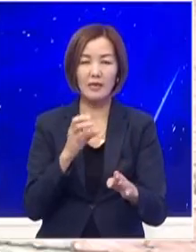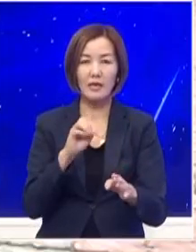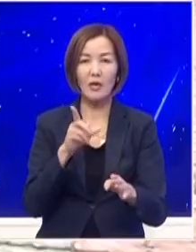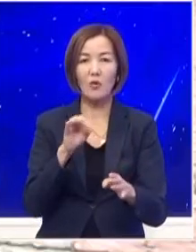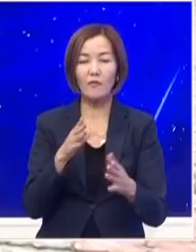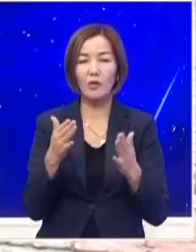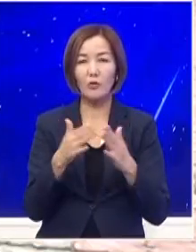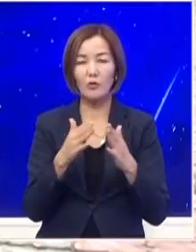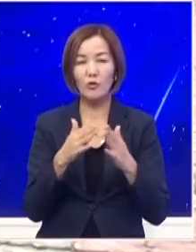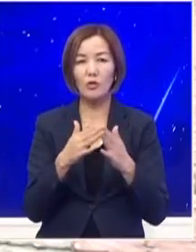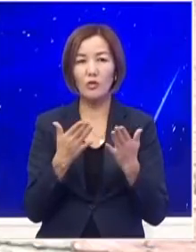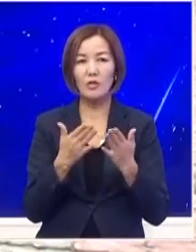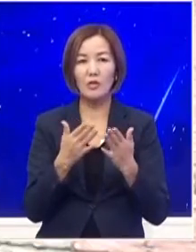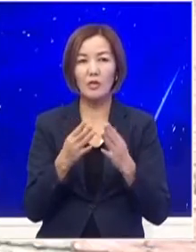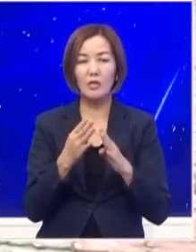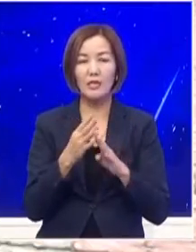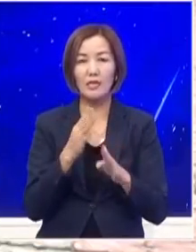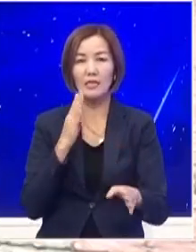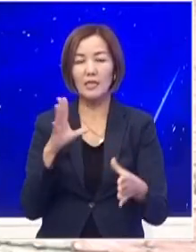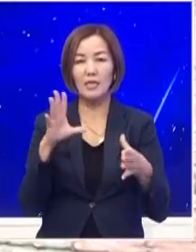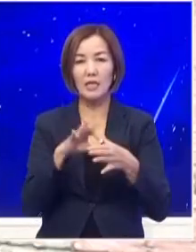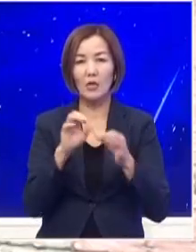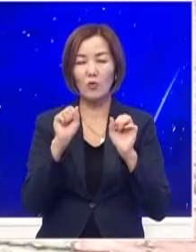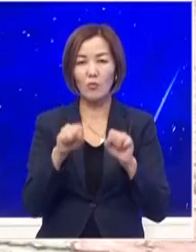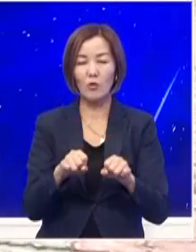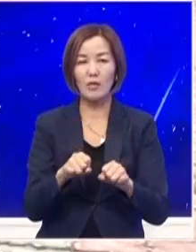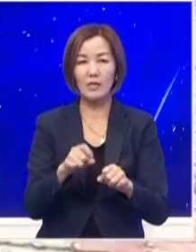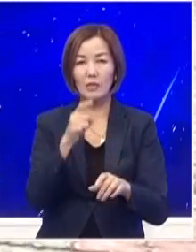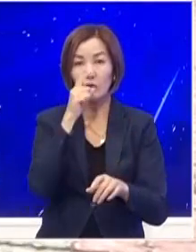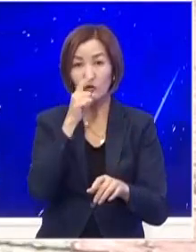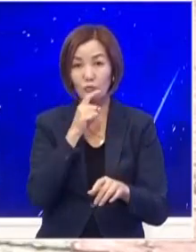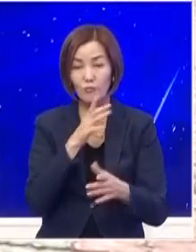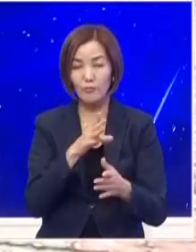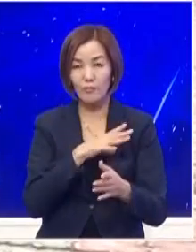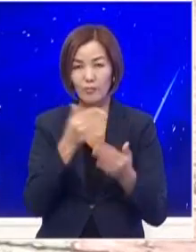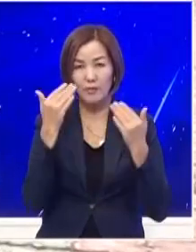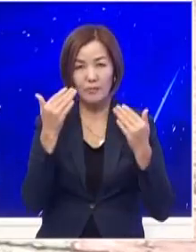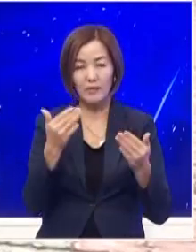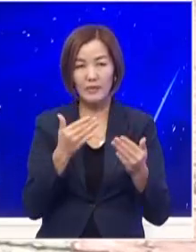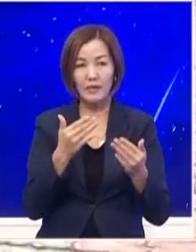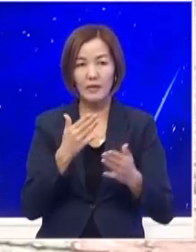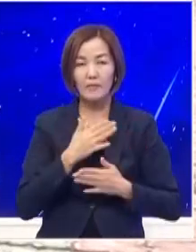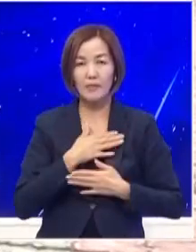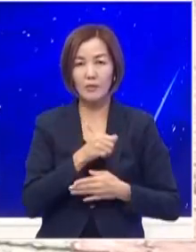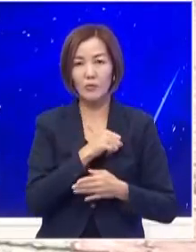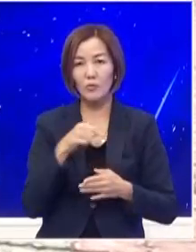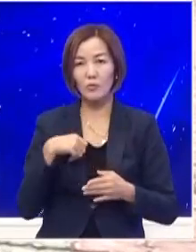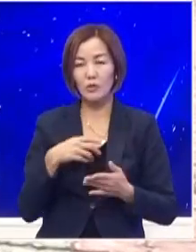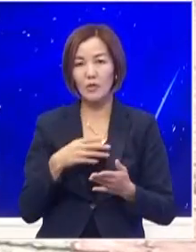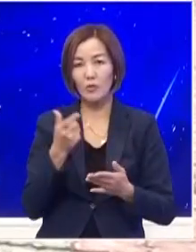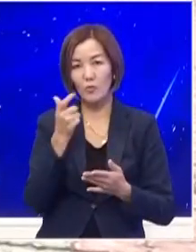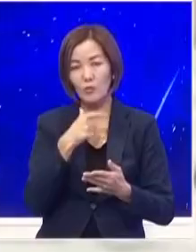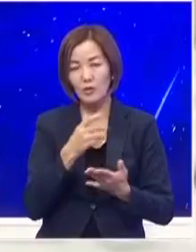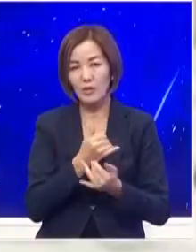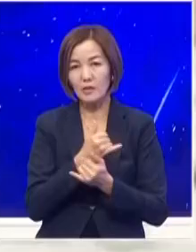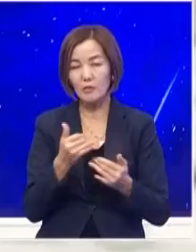отырып, үйден отырып, кезекке тіркеле береді. Болмаса түсінбей жатса, жаңағы біздің қызмет көрсетуіне, қызмет көрсету бұрышына кеп, жаңағы